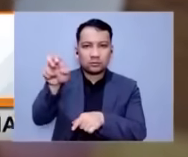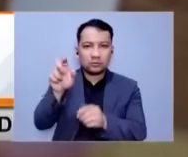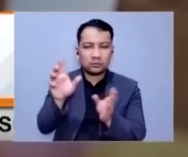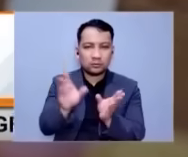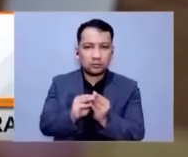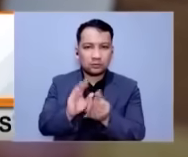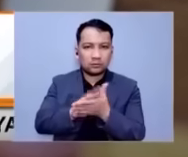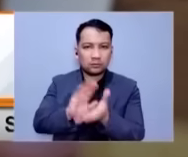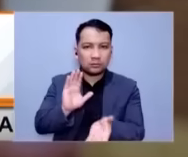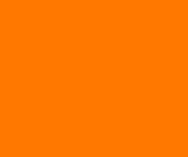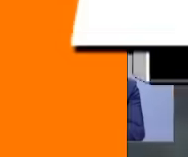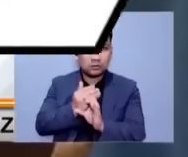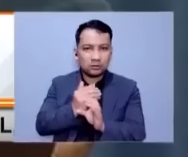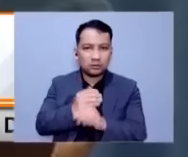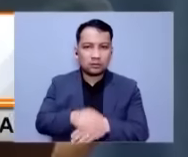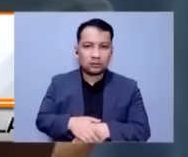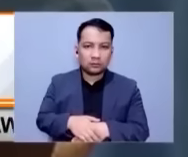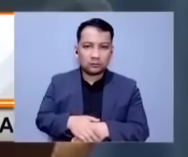mamahaling sasakyan.